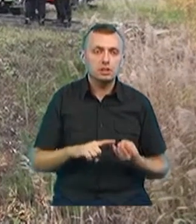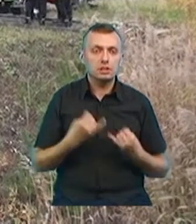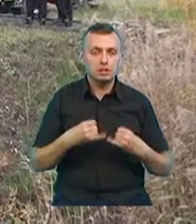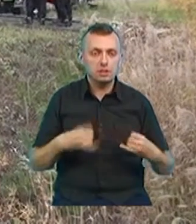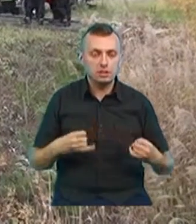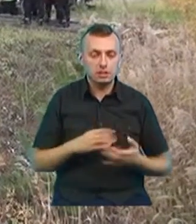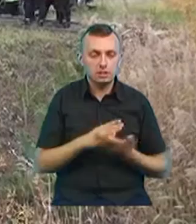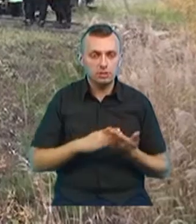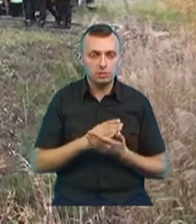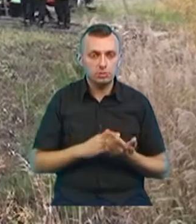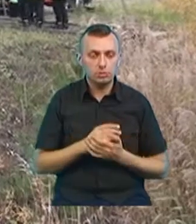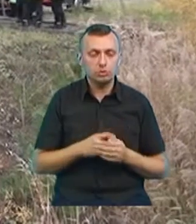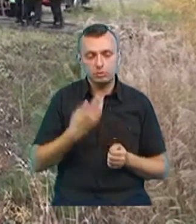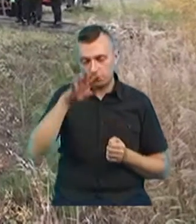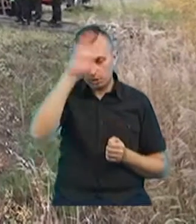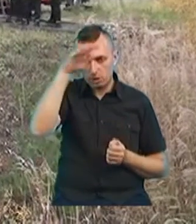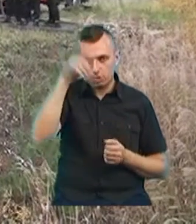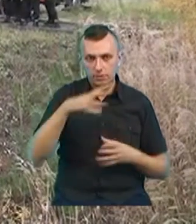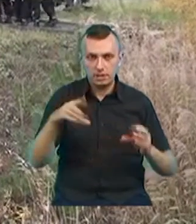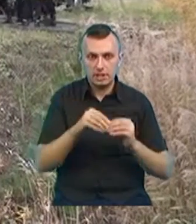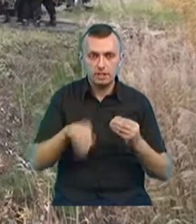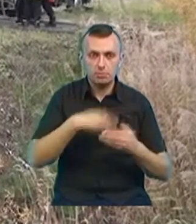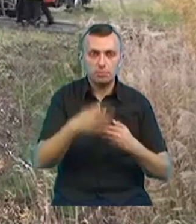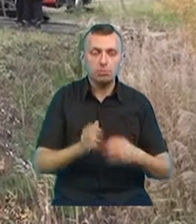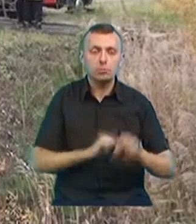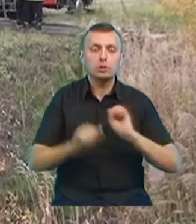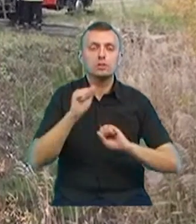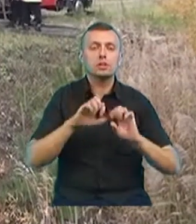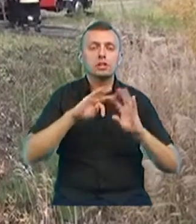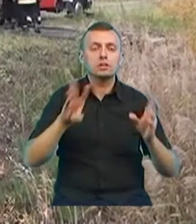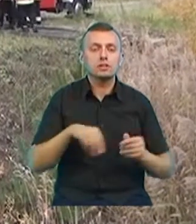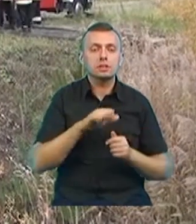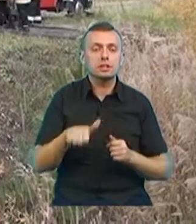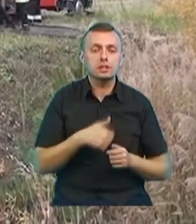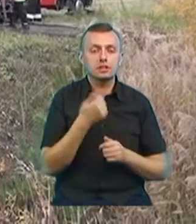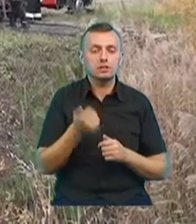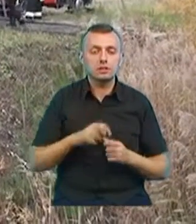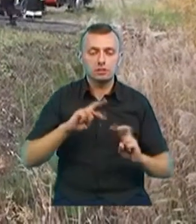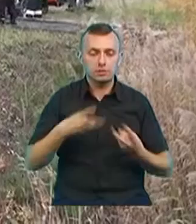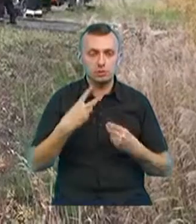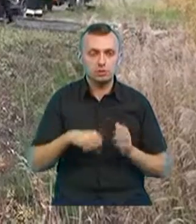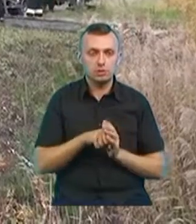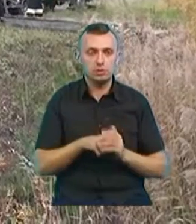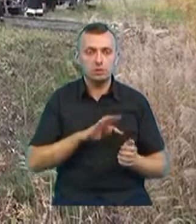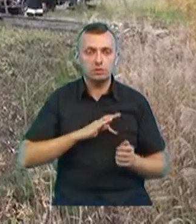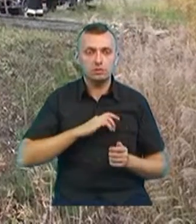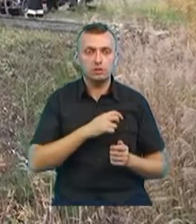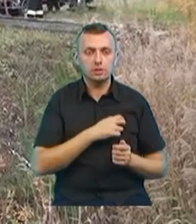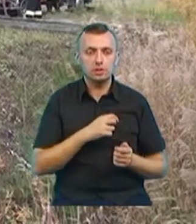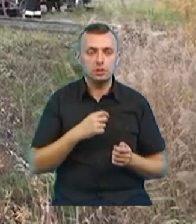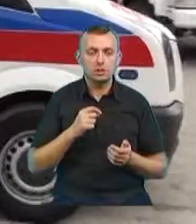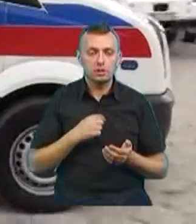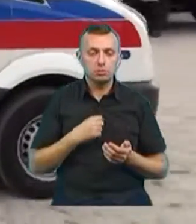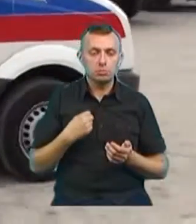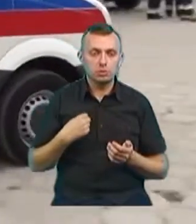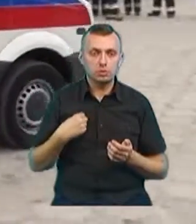medycznych oraz leśników. Na tym etapie jednostki uzupełniają wodę i dowożą ją do lasu, by dalej prowadzić akcję